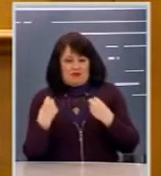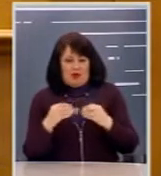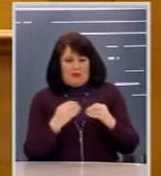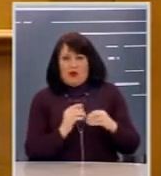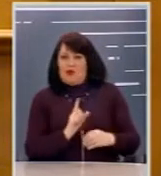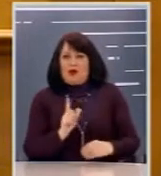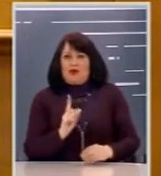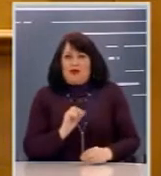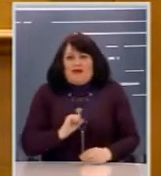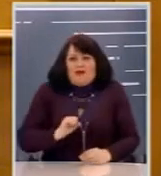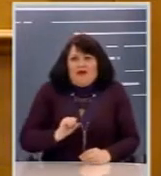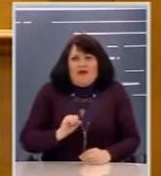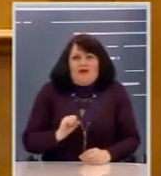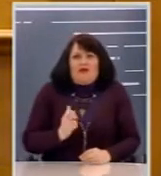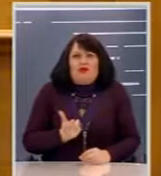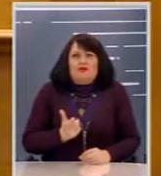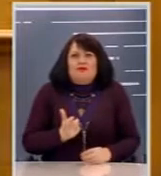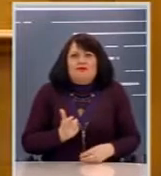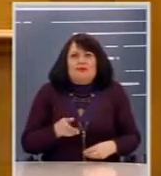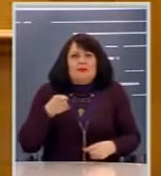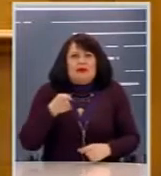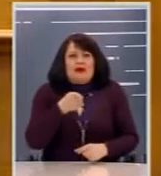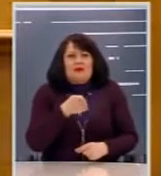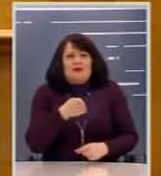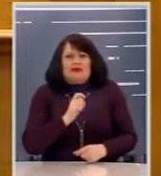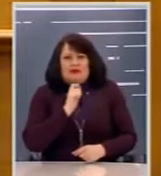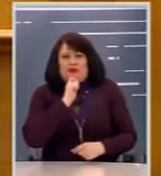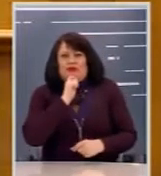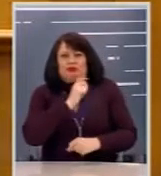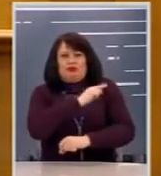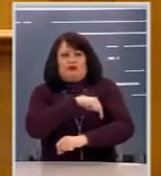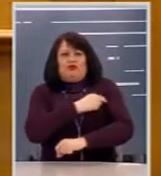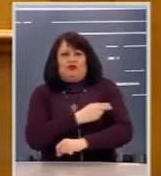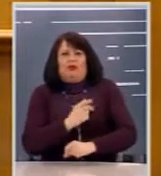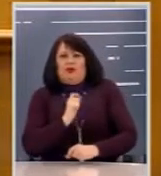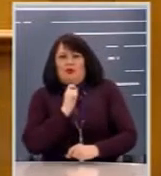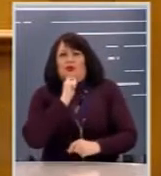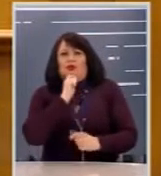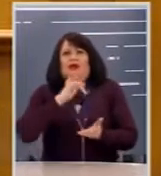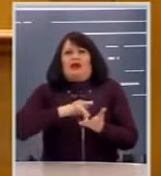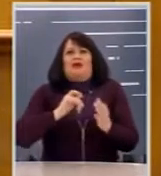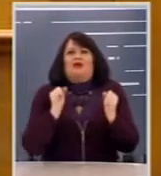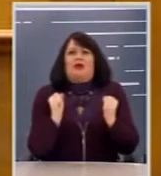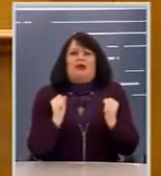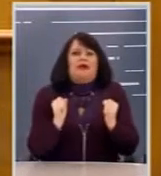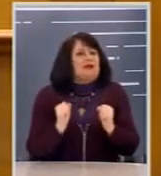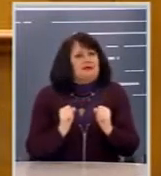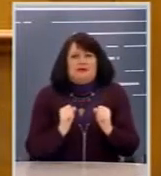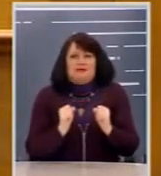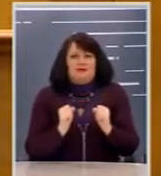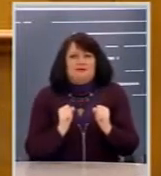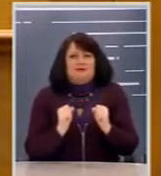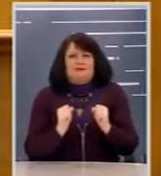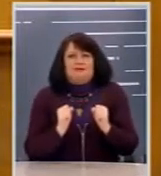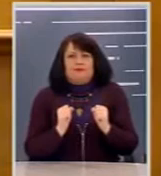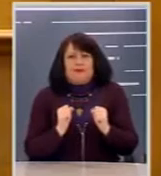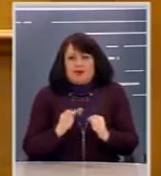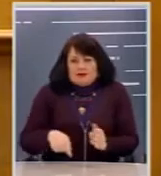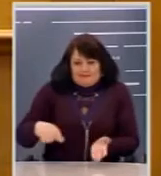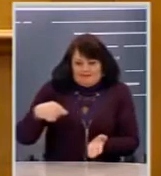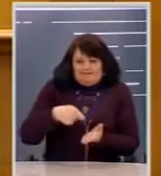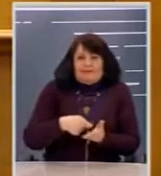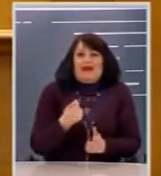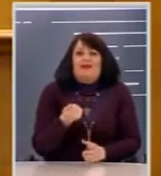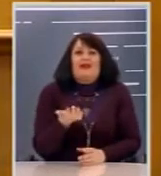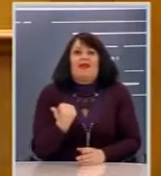φόβο τα νοσοκομεία και τα κέντρα υγείας, με το φόβο ότι δεν έχουν το αντίτιμο στην τσέπη